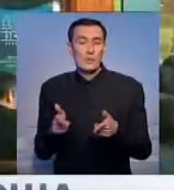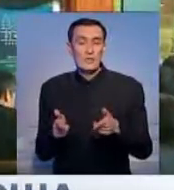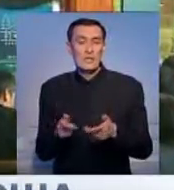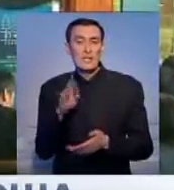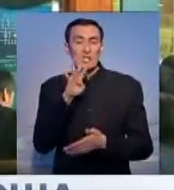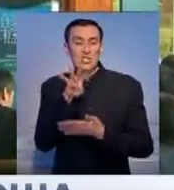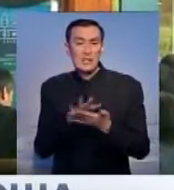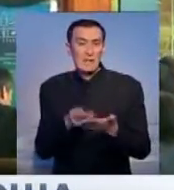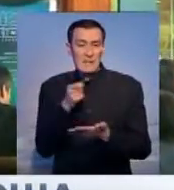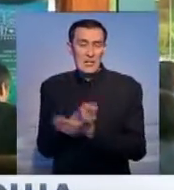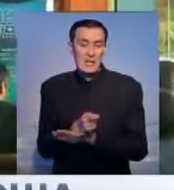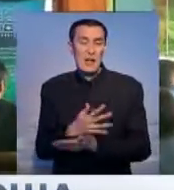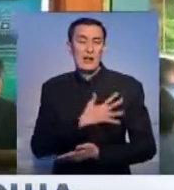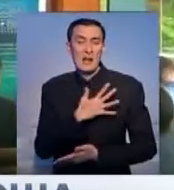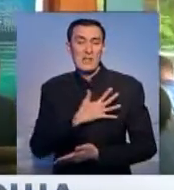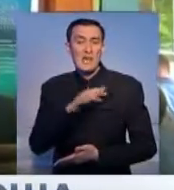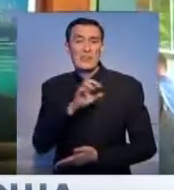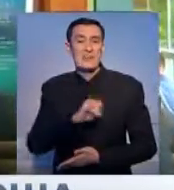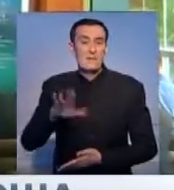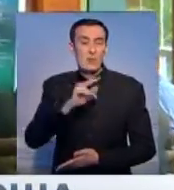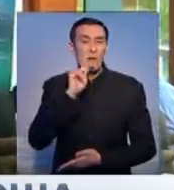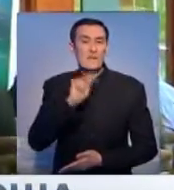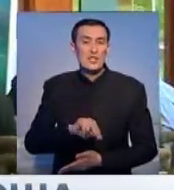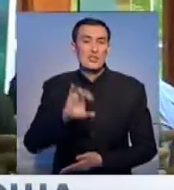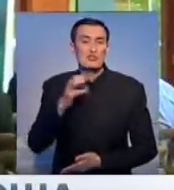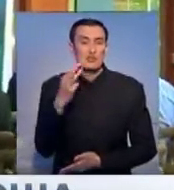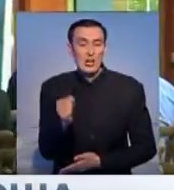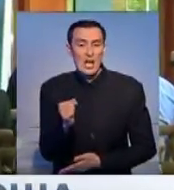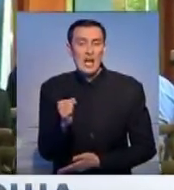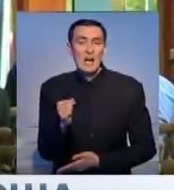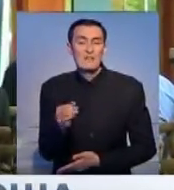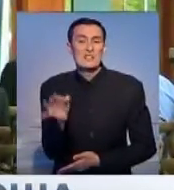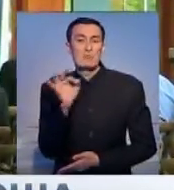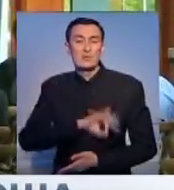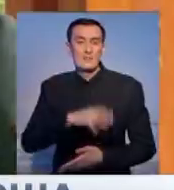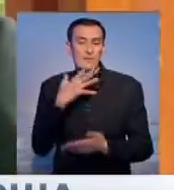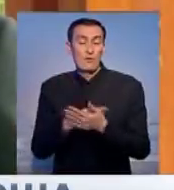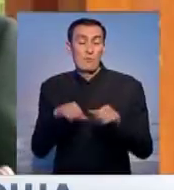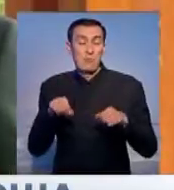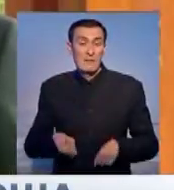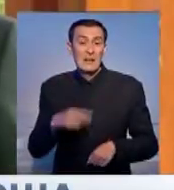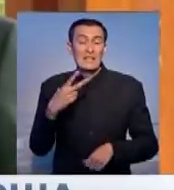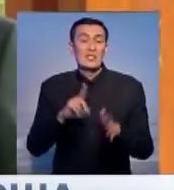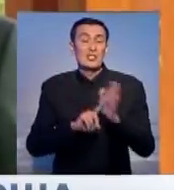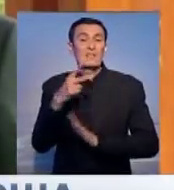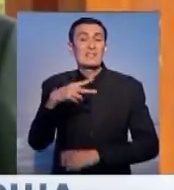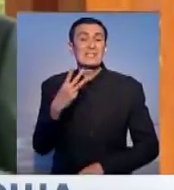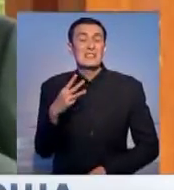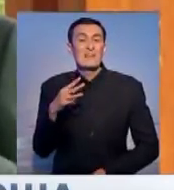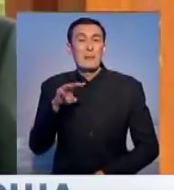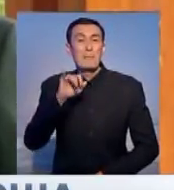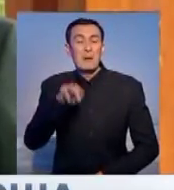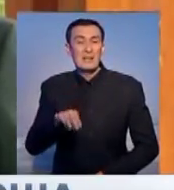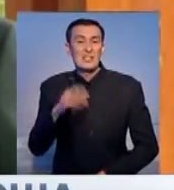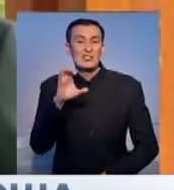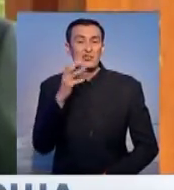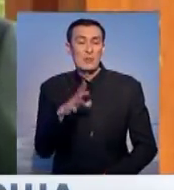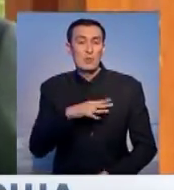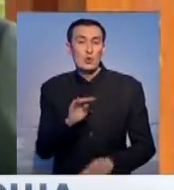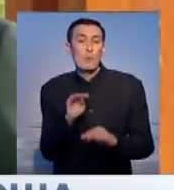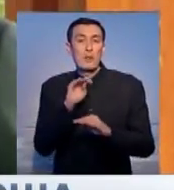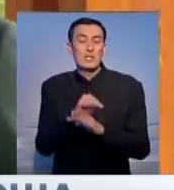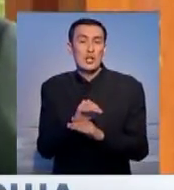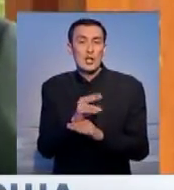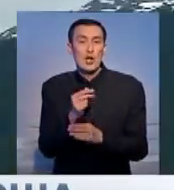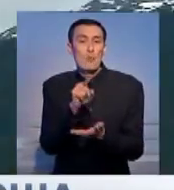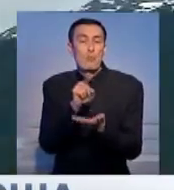подать Канада и Евросоюз, которые обвиняют Вашингтон в протекционизме. Я напомню, с 23 марта США ввели